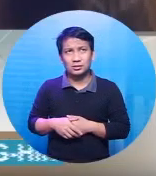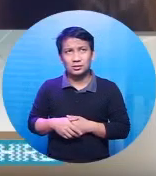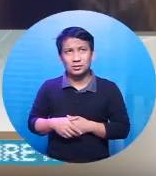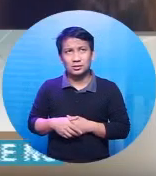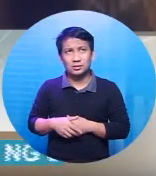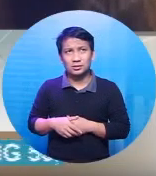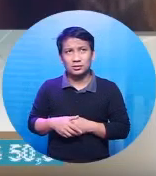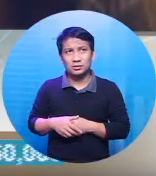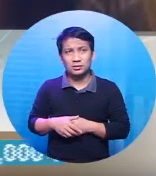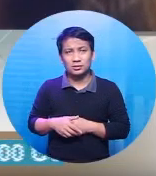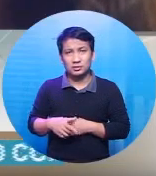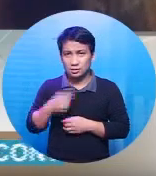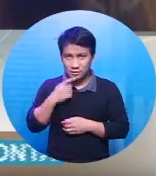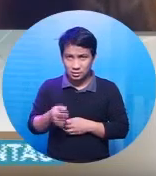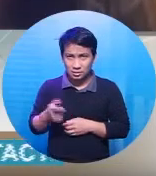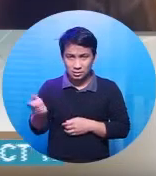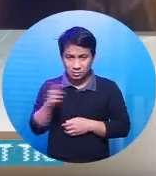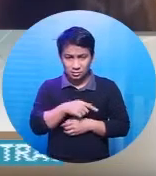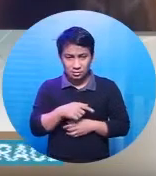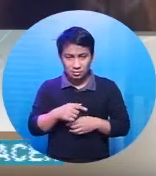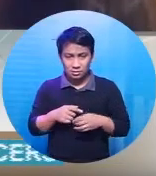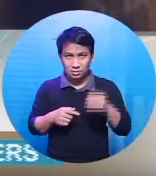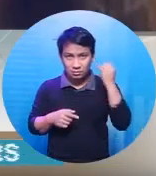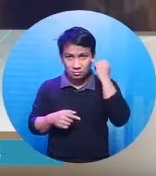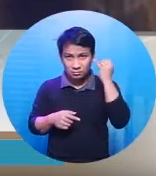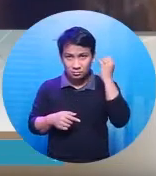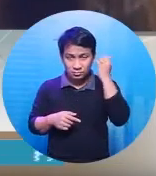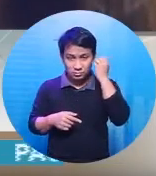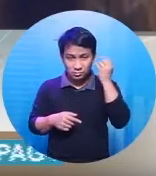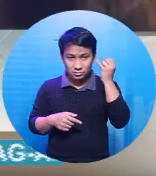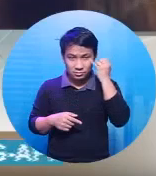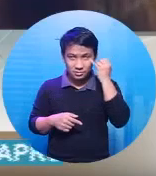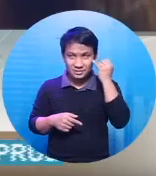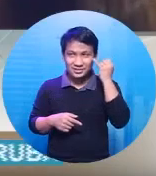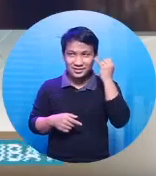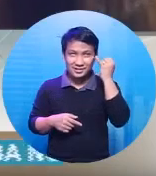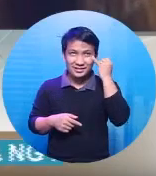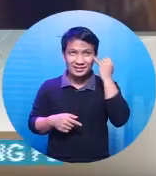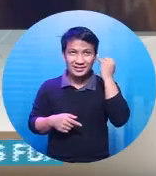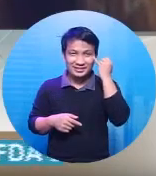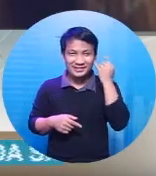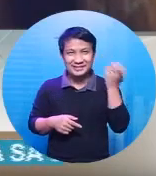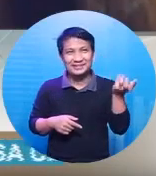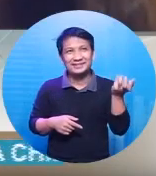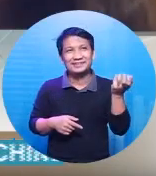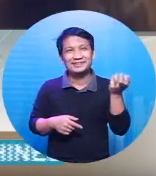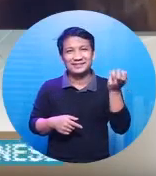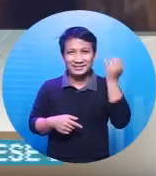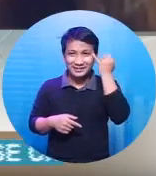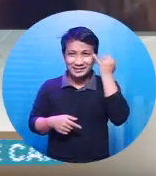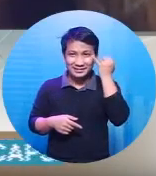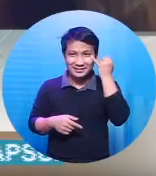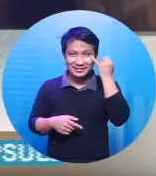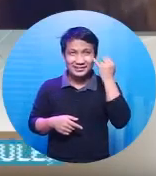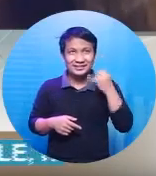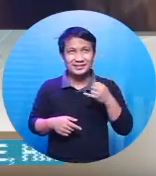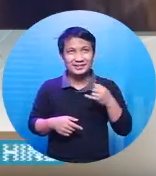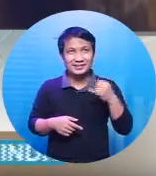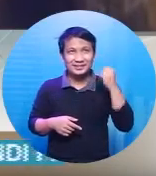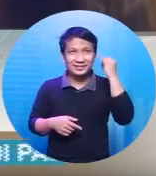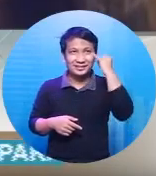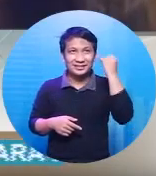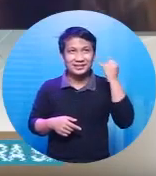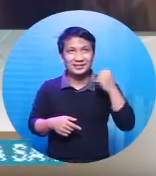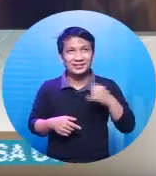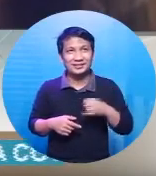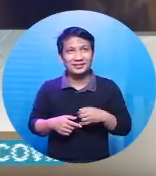na habang kayo ni Eric, eh baka merong, alam mo na, merong nakasingit. Okay, nahirapan